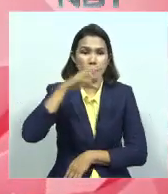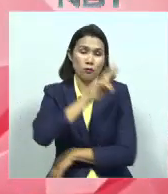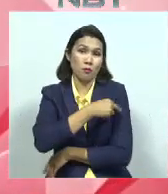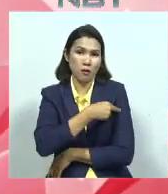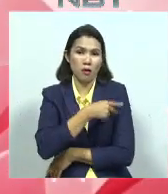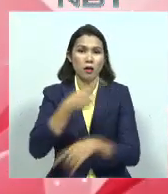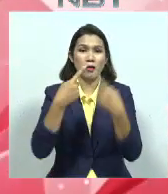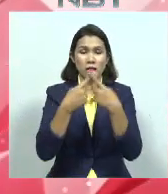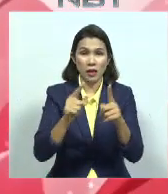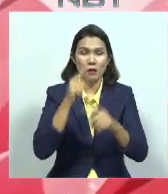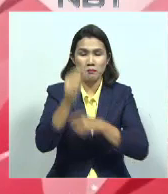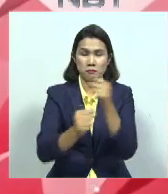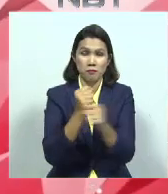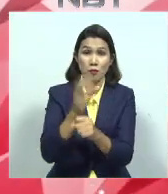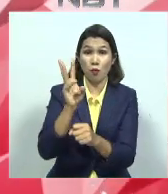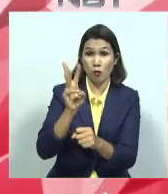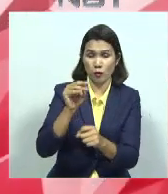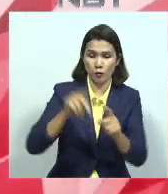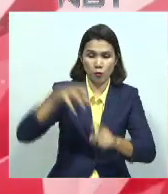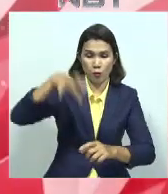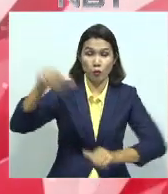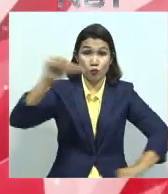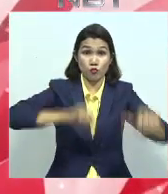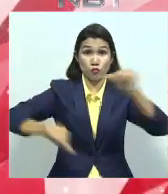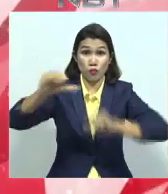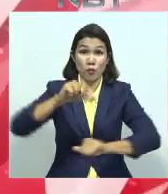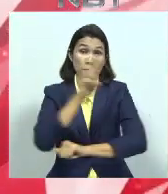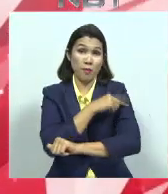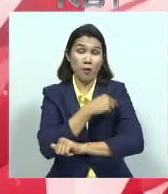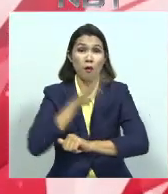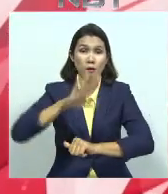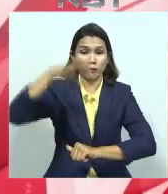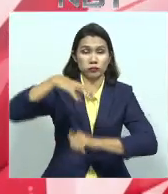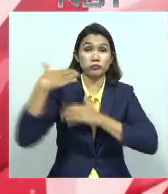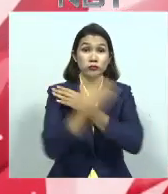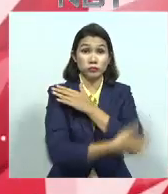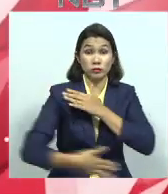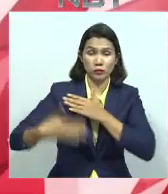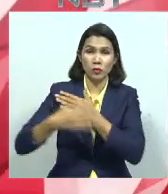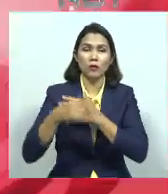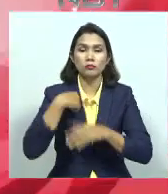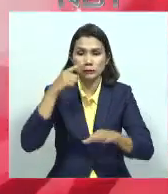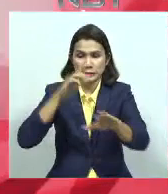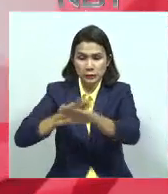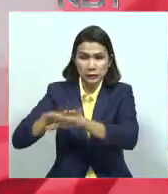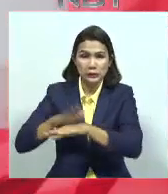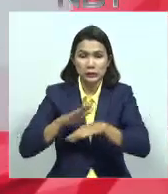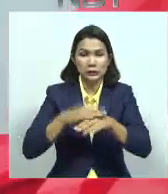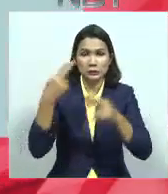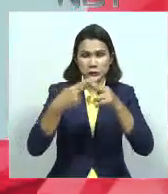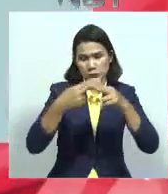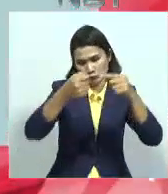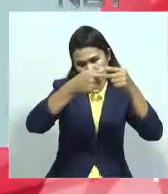มื่อปี2560ทางกรมวิทยาศาสตร์การแพทย์กระทรวงสาธารณสุขได้แจ้งเตือนภัยผลิตภัณฑ์อาหารเสริมอันตราย20